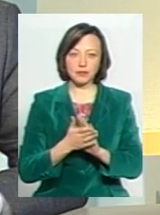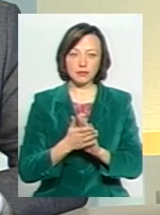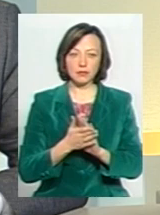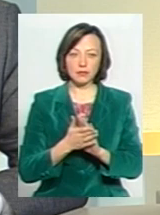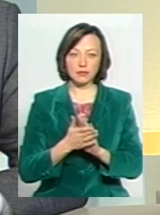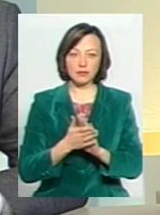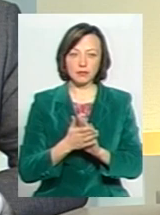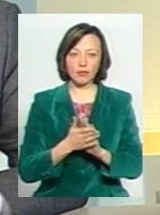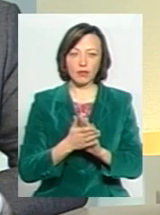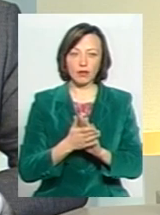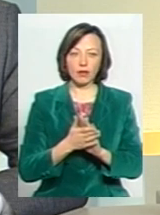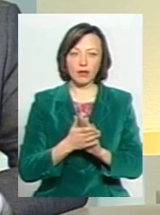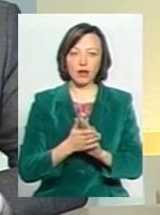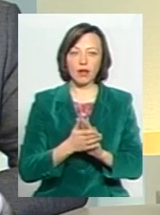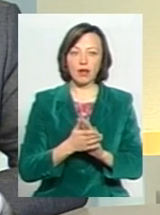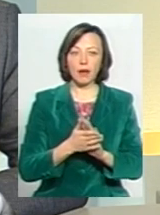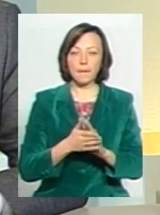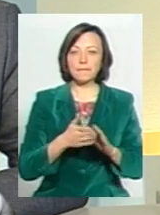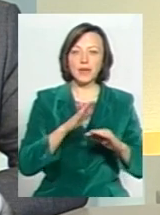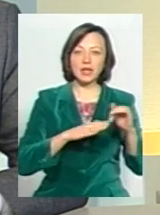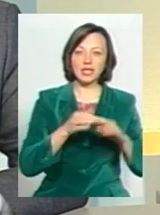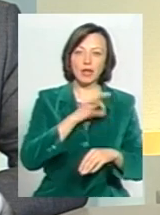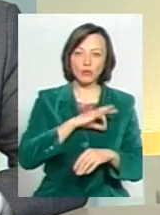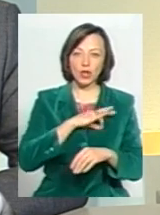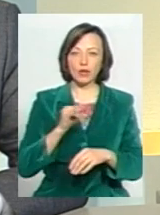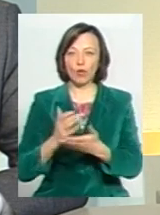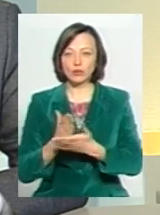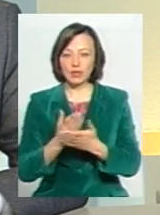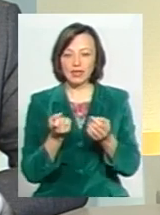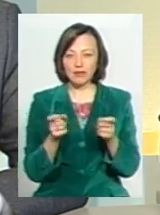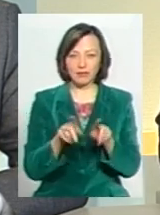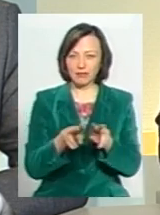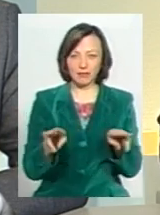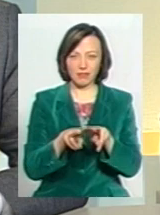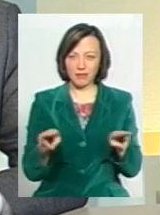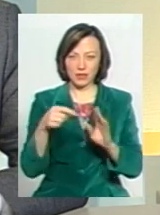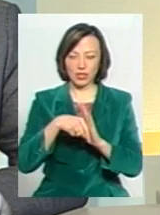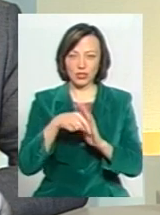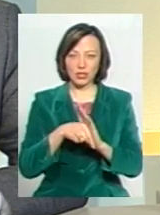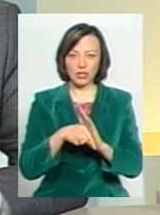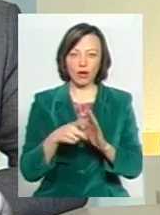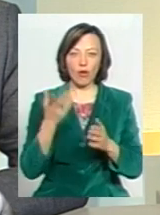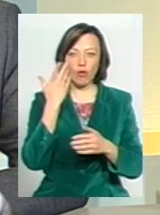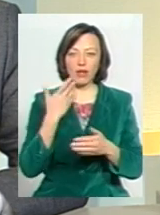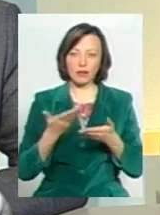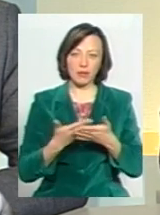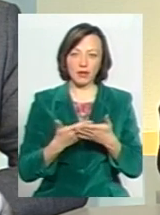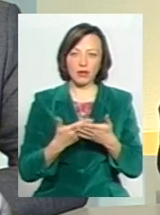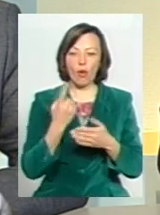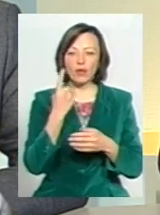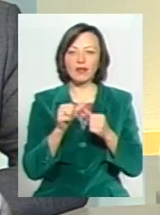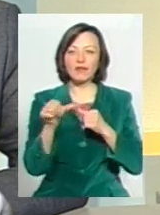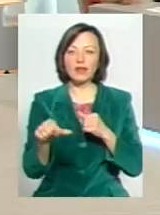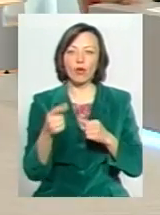і технічне обслуговування – це синоніми, де там єдина різниця – це утилізація ліфтів, коли вони виходять від